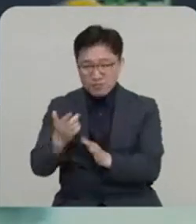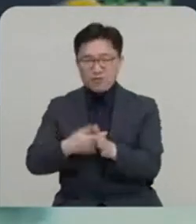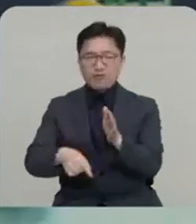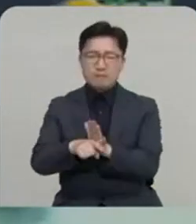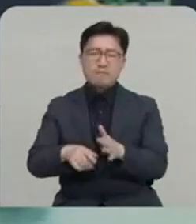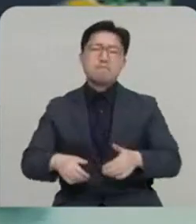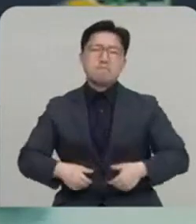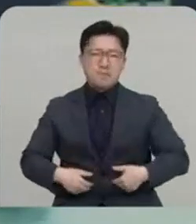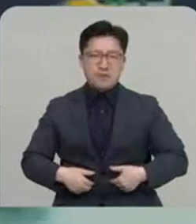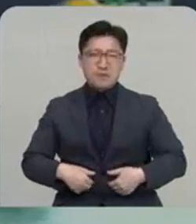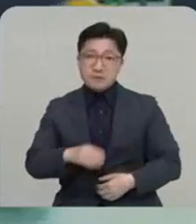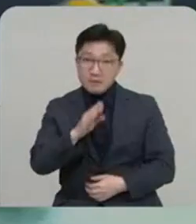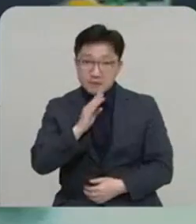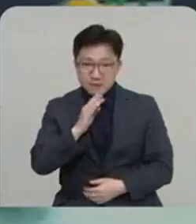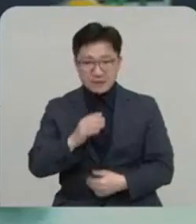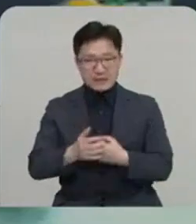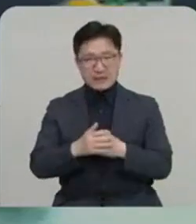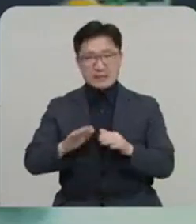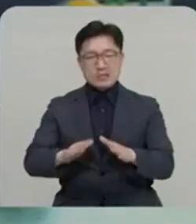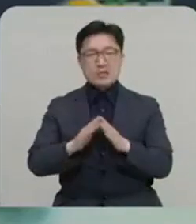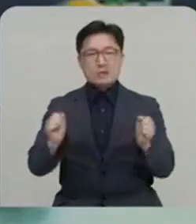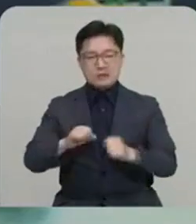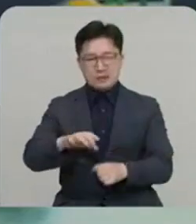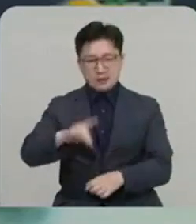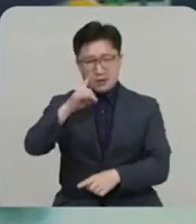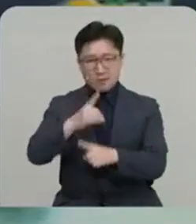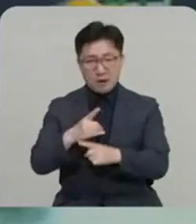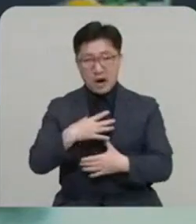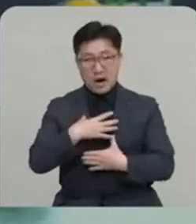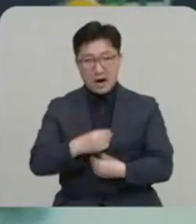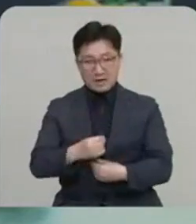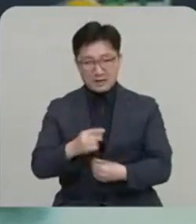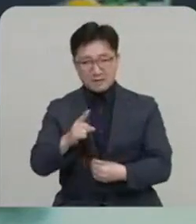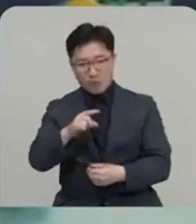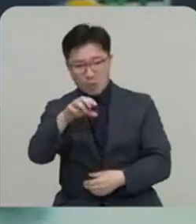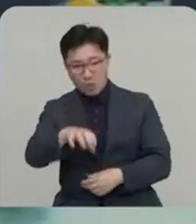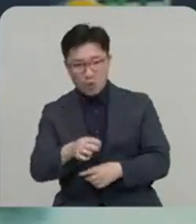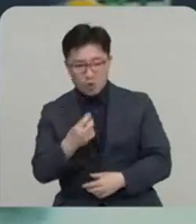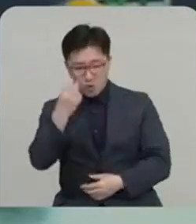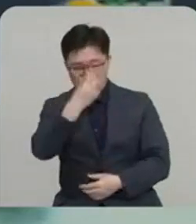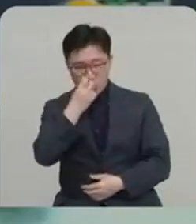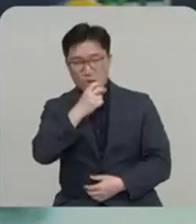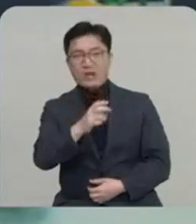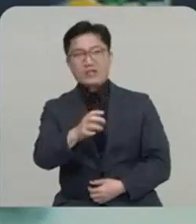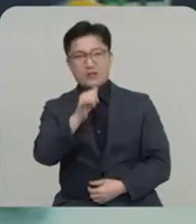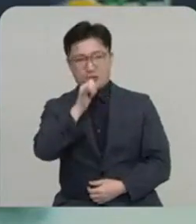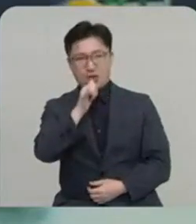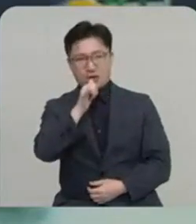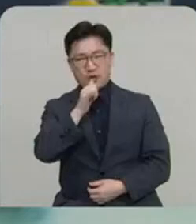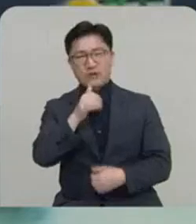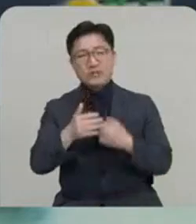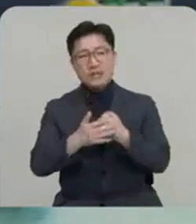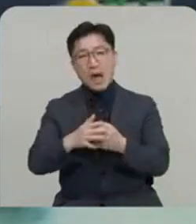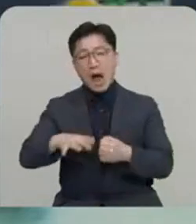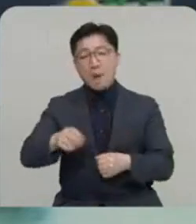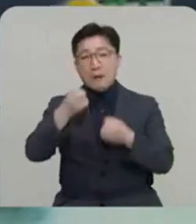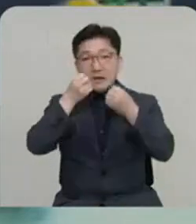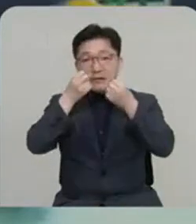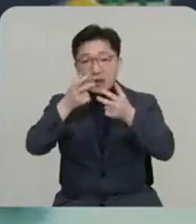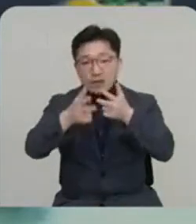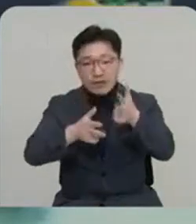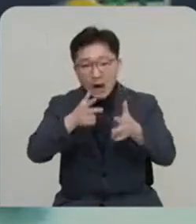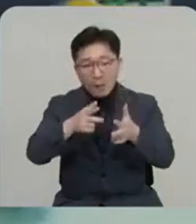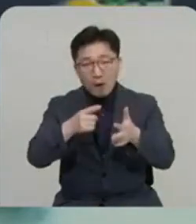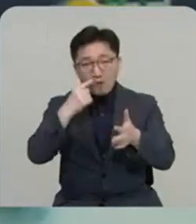있습니다. 전라북도가 국내 처음으로 안전산업진흥시설 조성에 나서 재난안전 분야 신산업을 선점할